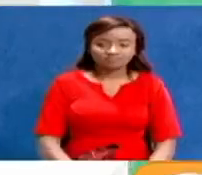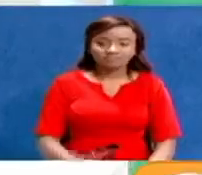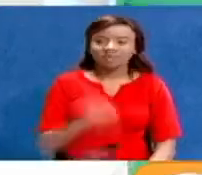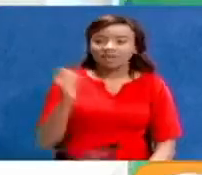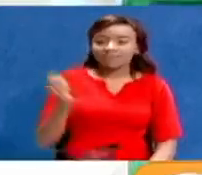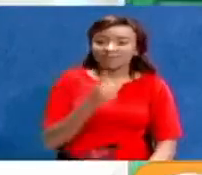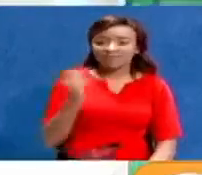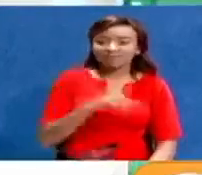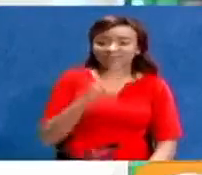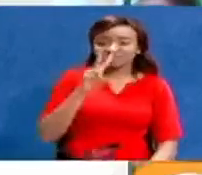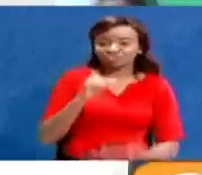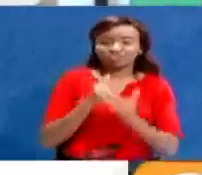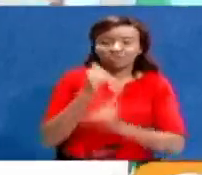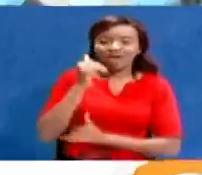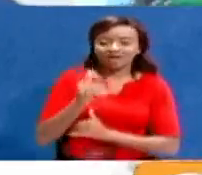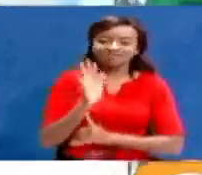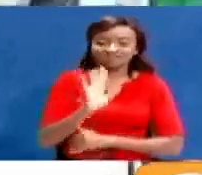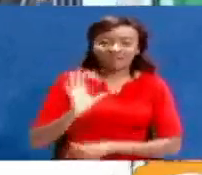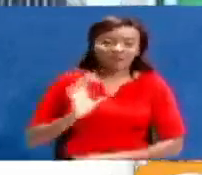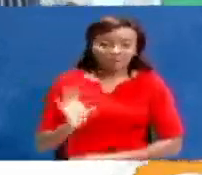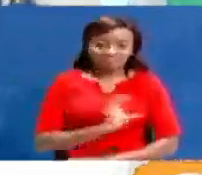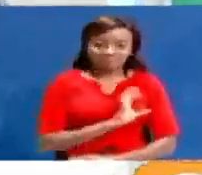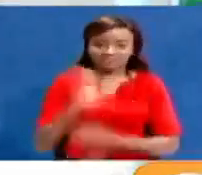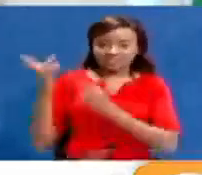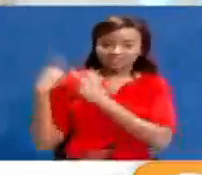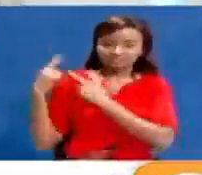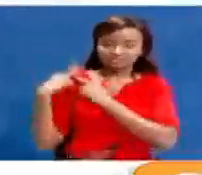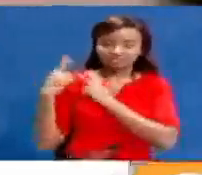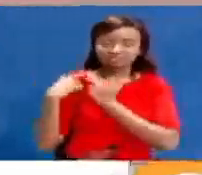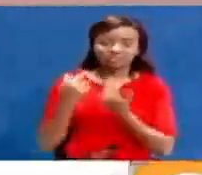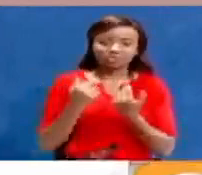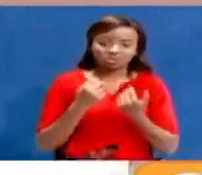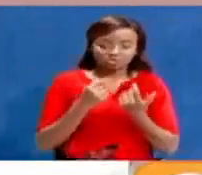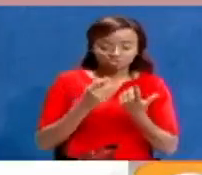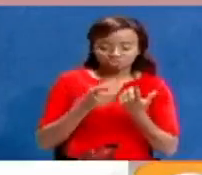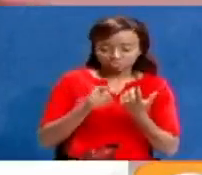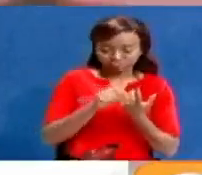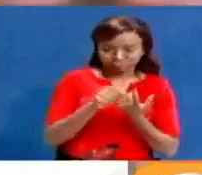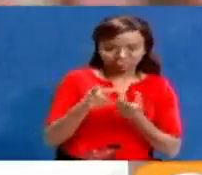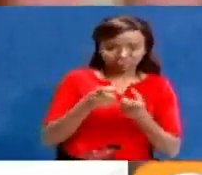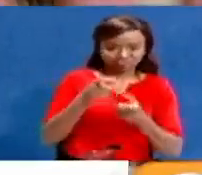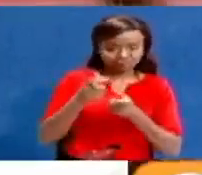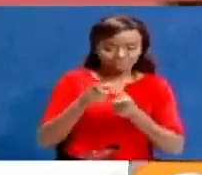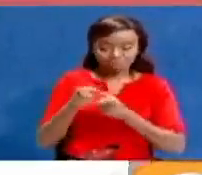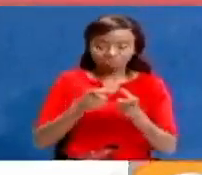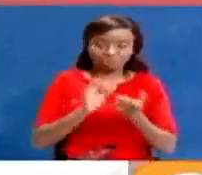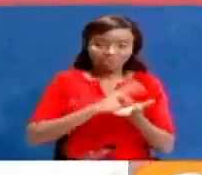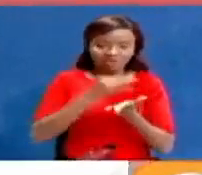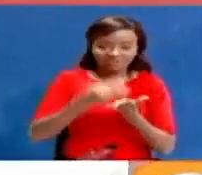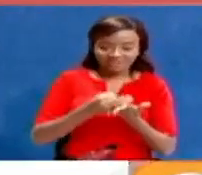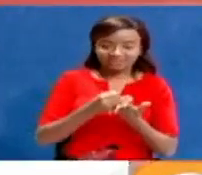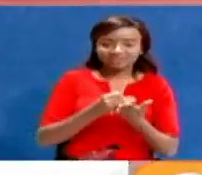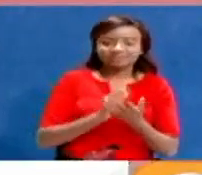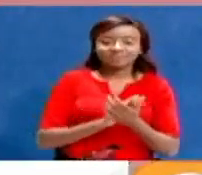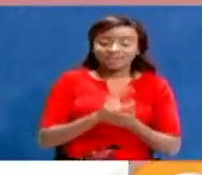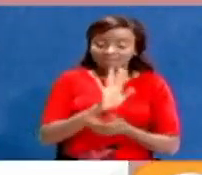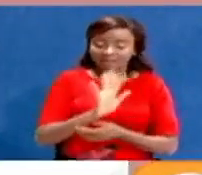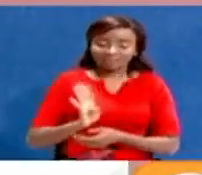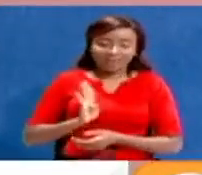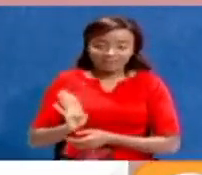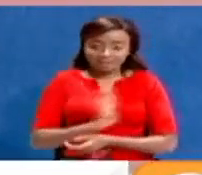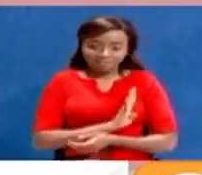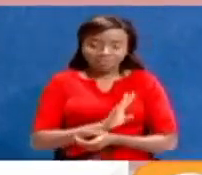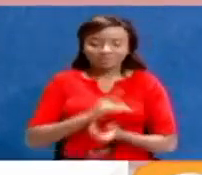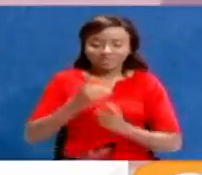Miezi miwili baada ya kamati inayosimamia hazina ya dharura kubuniwa na Rais Uhuru Kenyatta, bodi hiyo imepiga